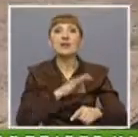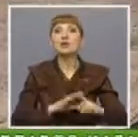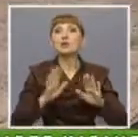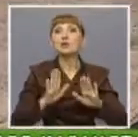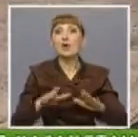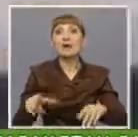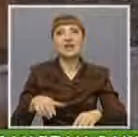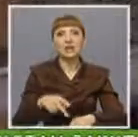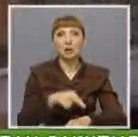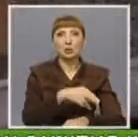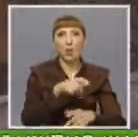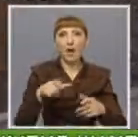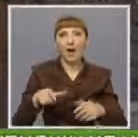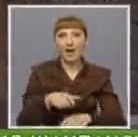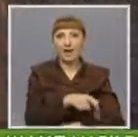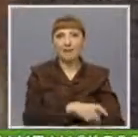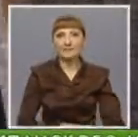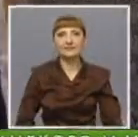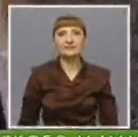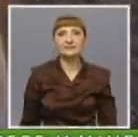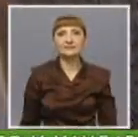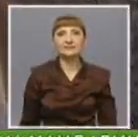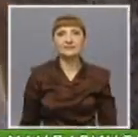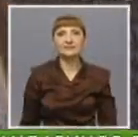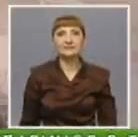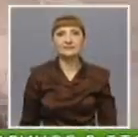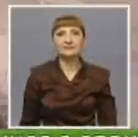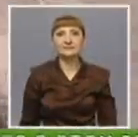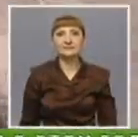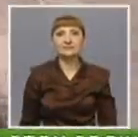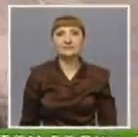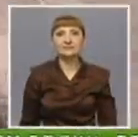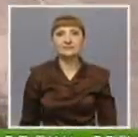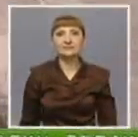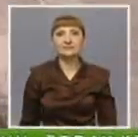только для тротуаров. Полина Чехичина, Елкунжан Ашимжанов, телеканал Алматы.